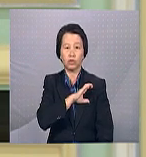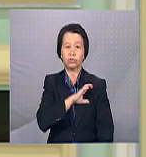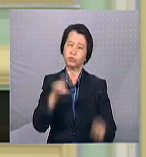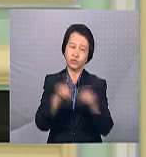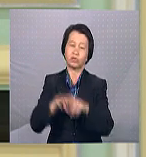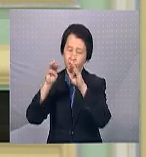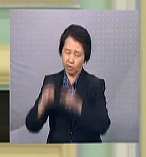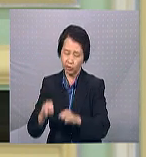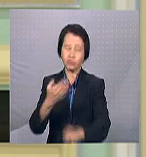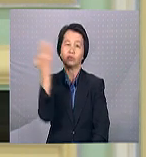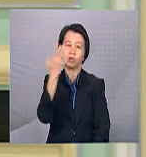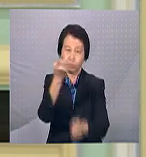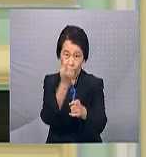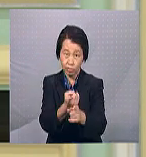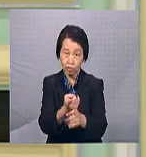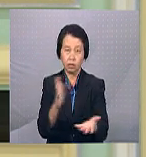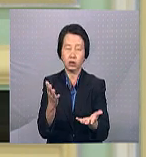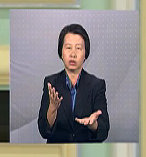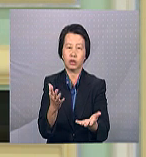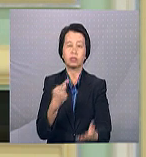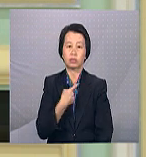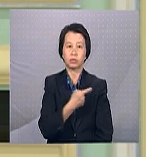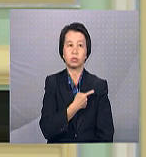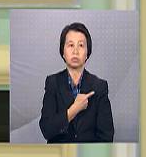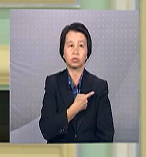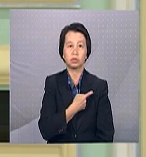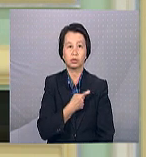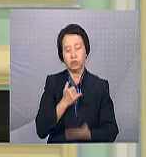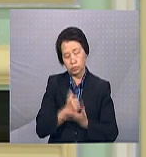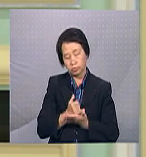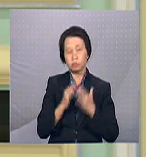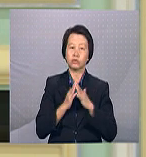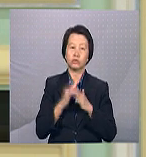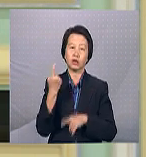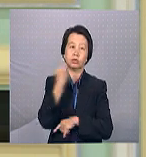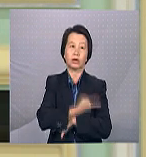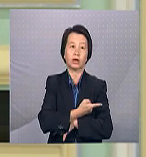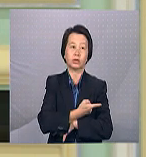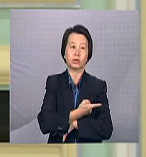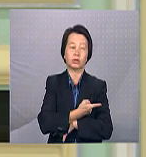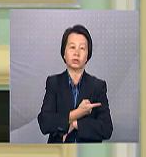biasa. Ya, kita yang duduk di rumah satu hari pun